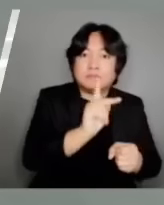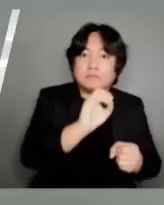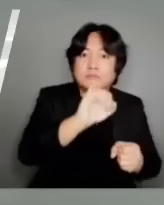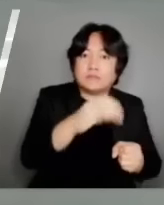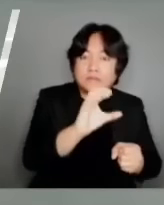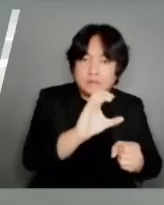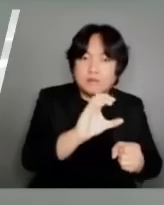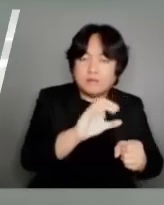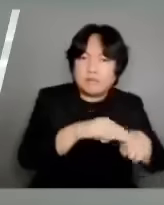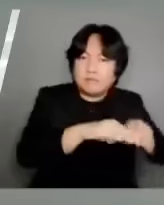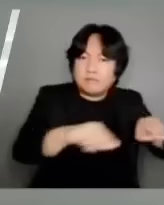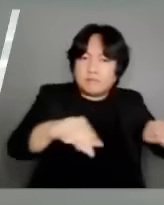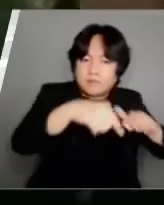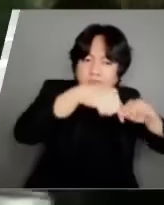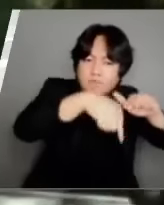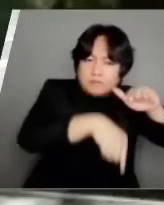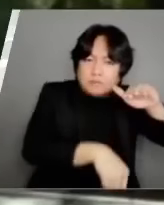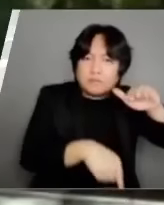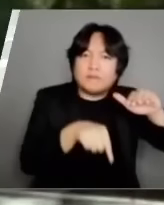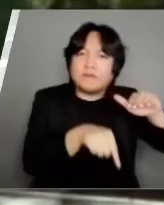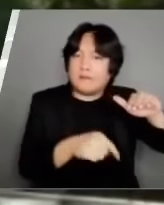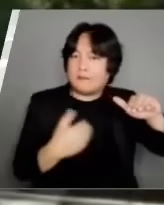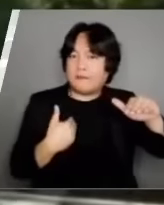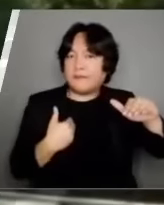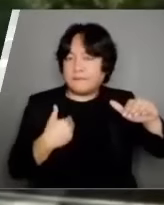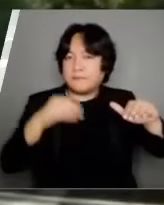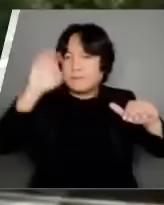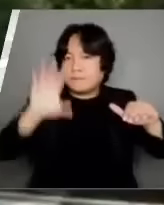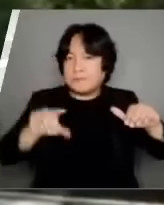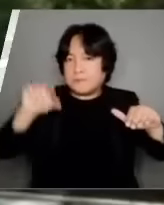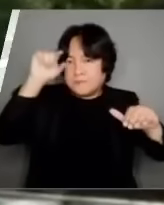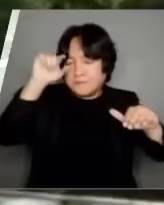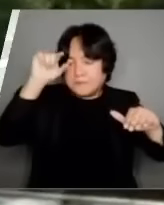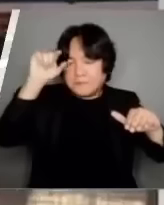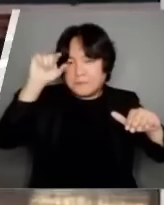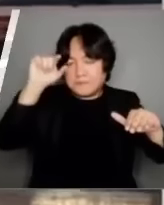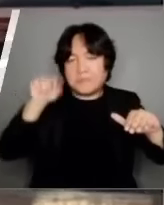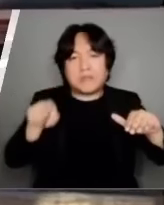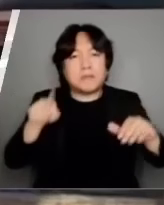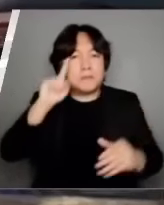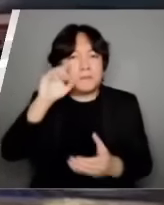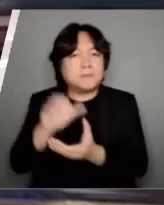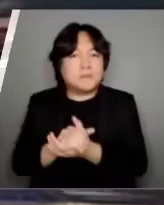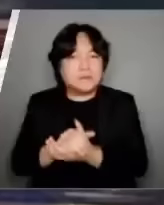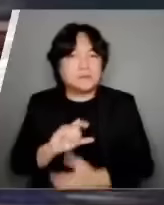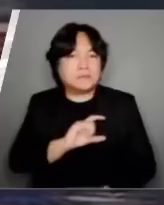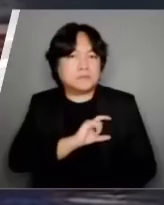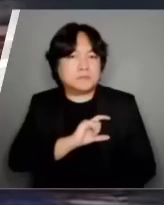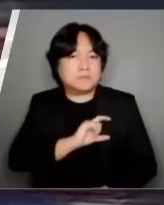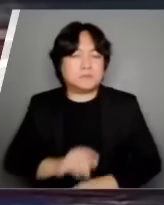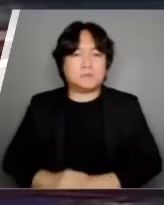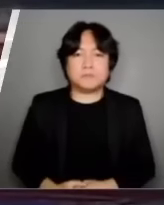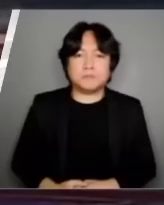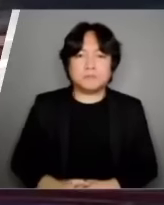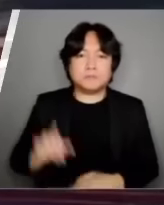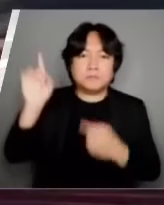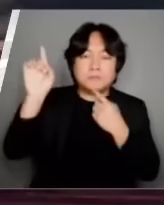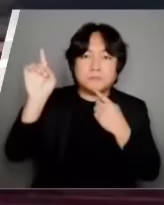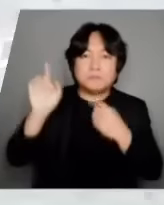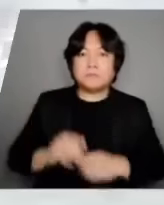dahil base sa information nga po natin na itong tunnel po na ito ay tatagos hanggang doon sa kanyang hangar at yan po